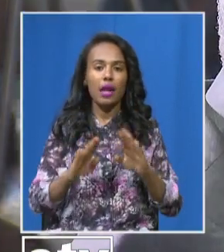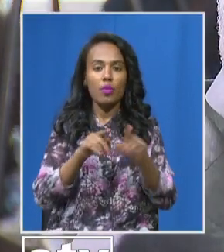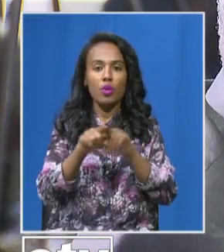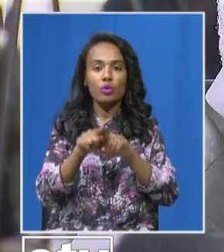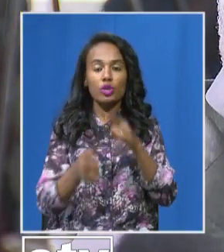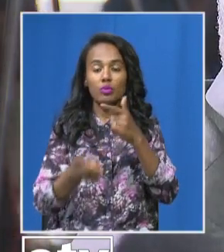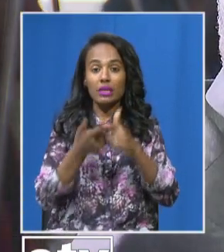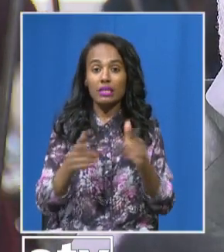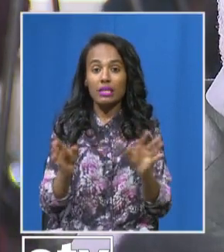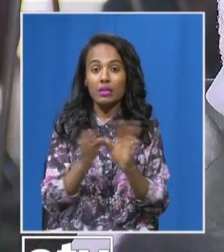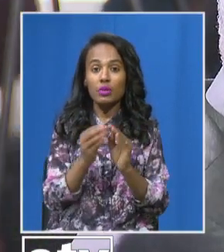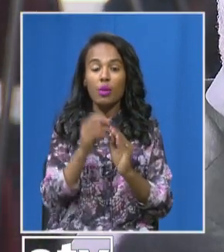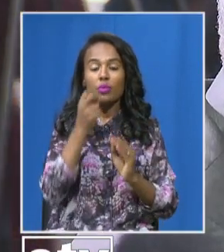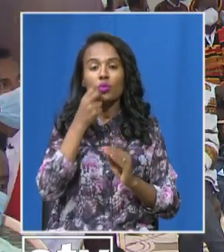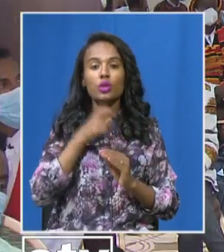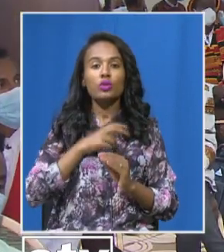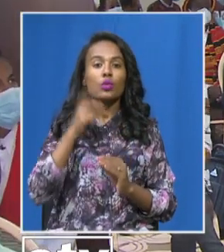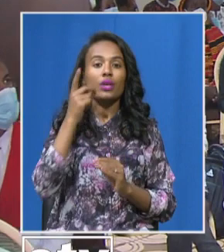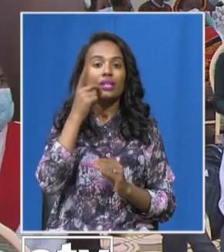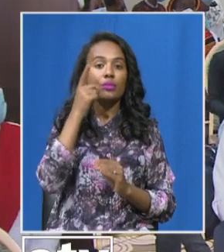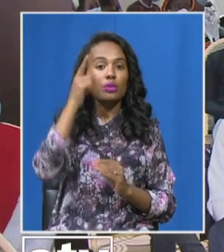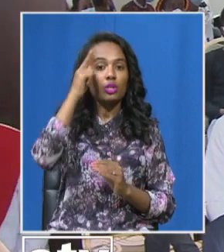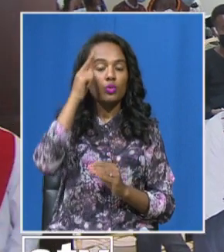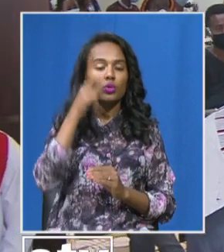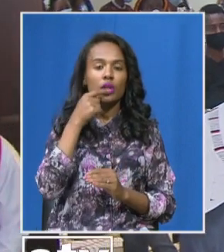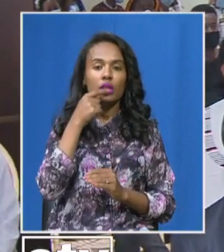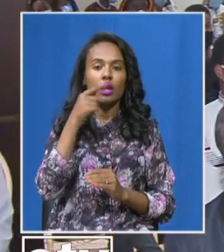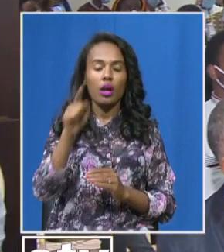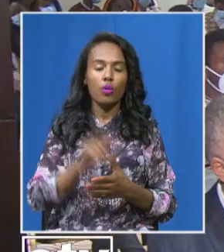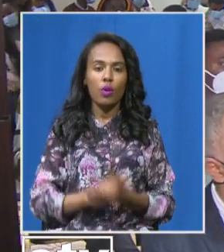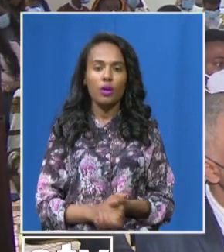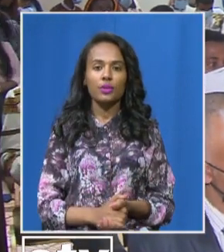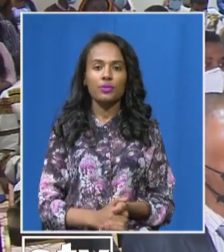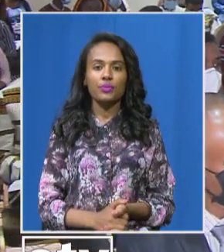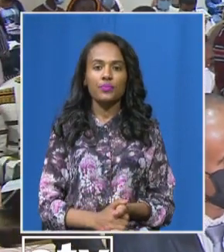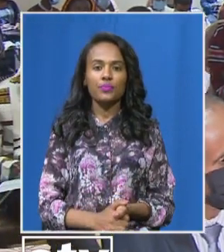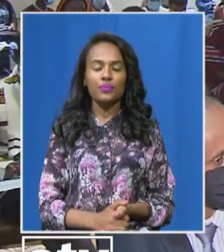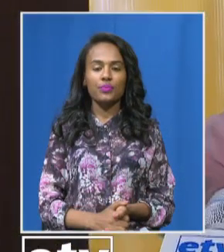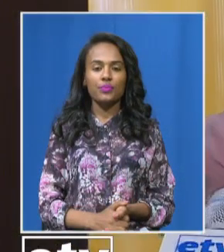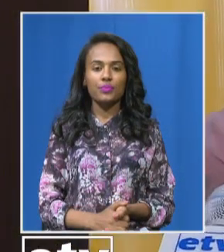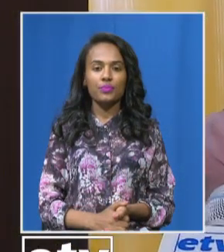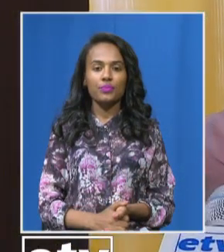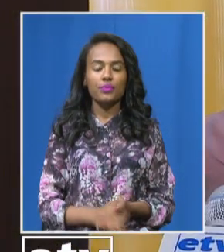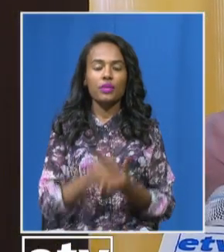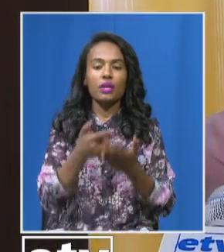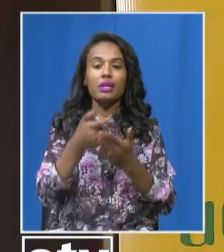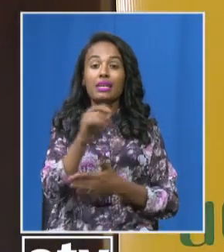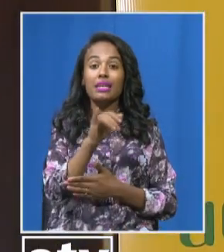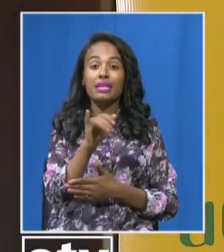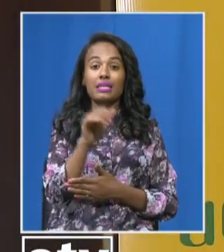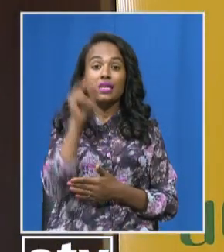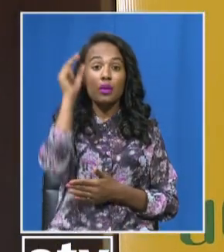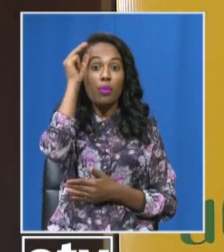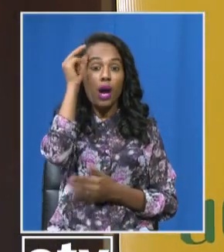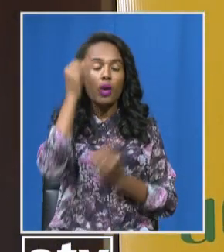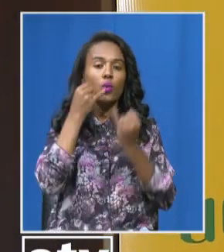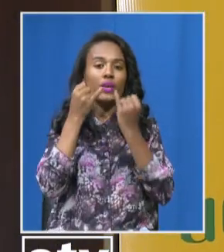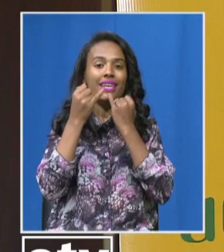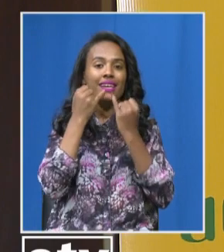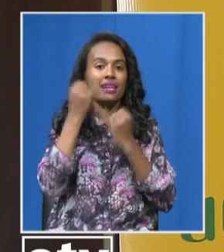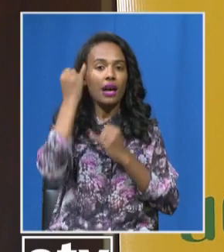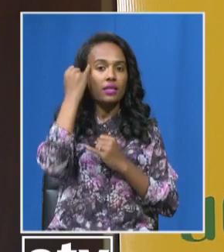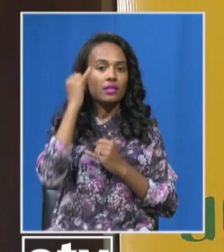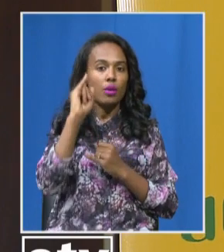ምክትል ሰብሳቢ ወይዘሮ የትነበርሽ ንጉሴ ተናግረዋል። እነዚህ ባህላዊ የርቅ